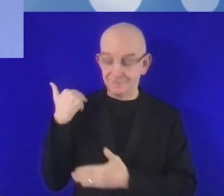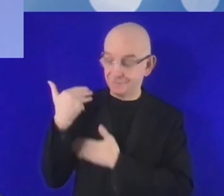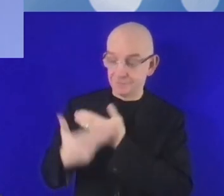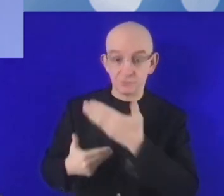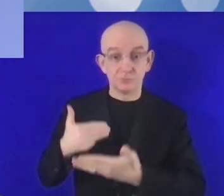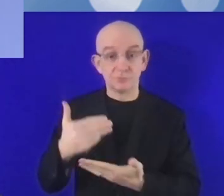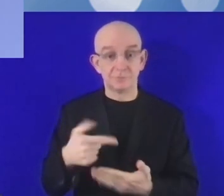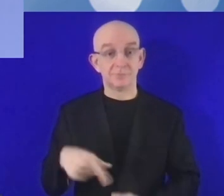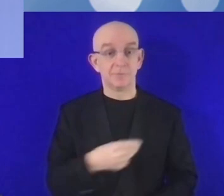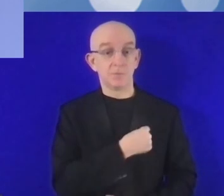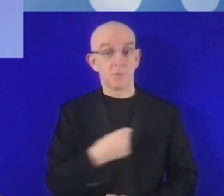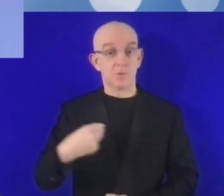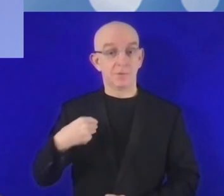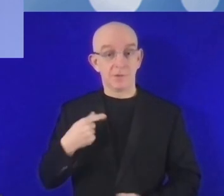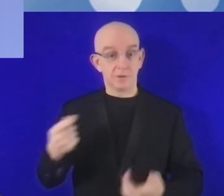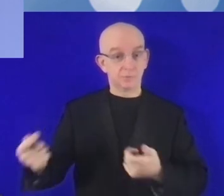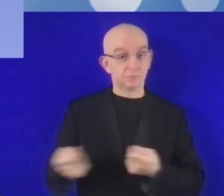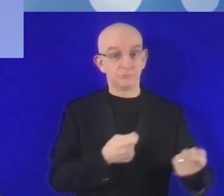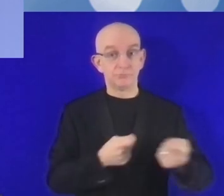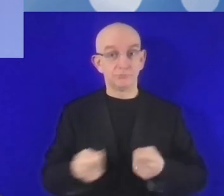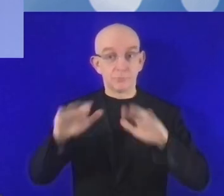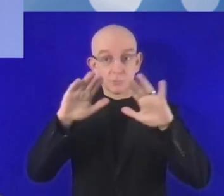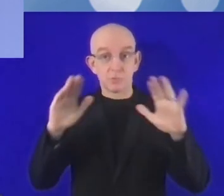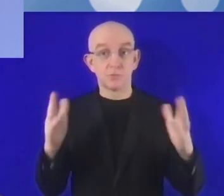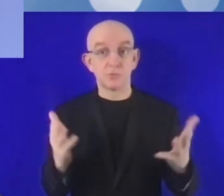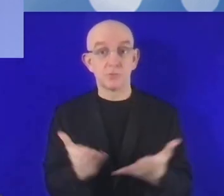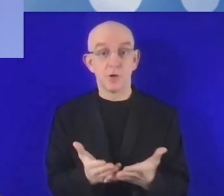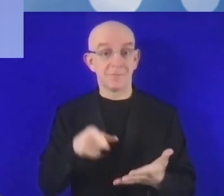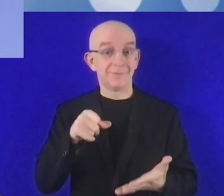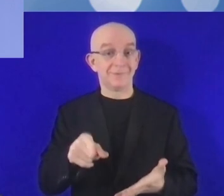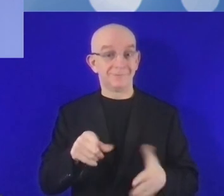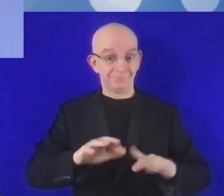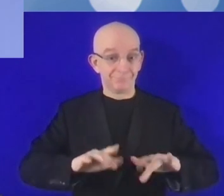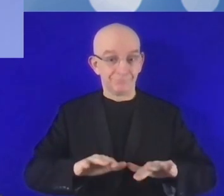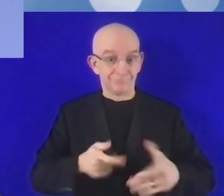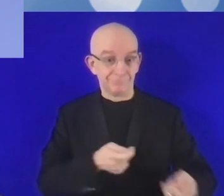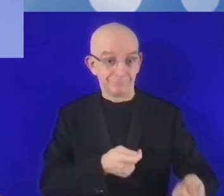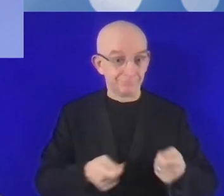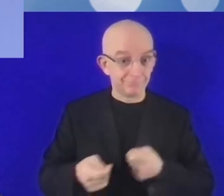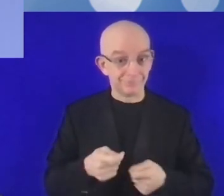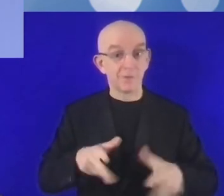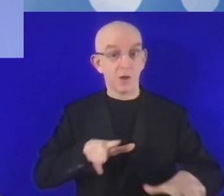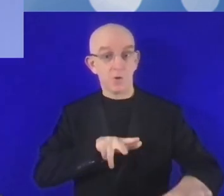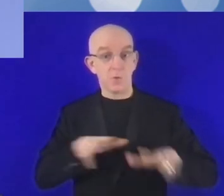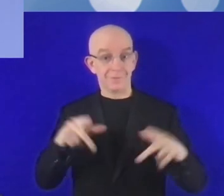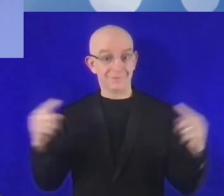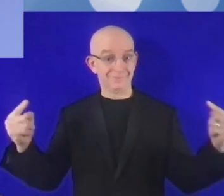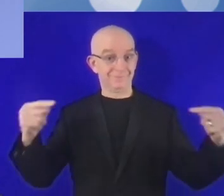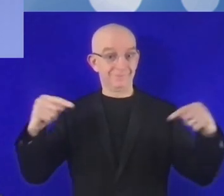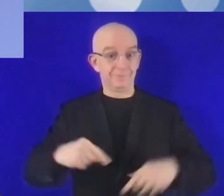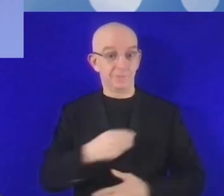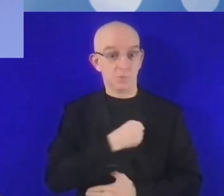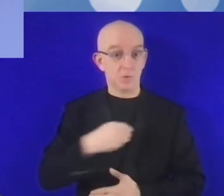的世界，一定可以说是一个电子化的世界。我们今